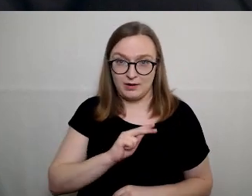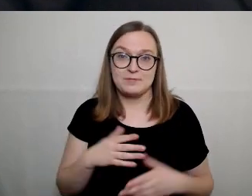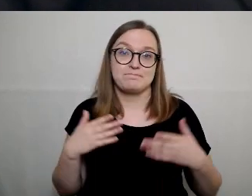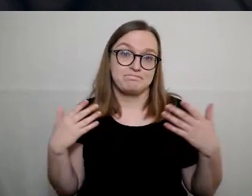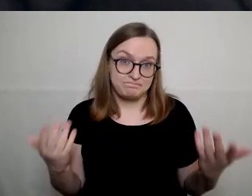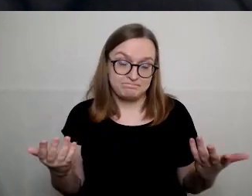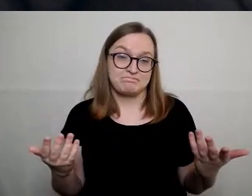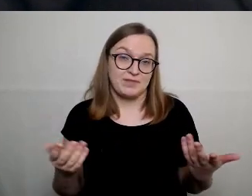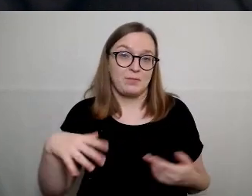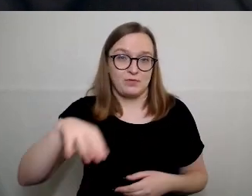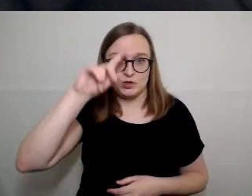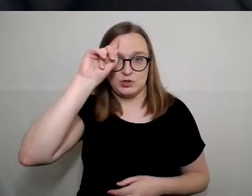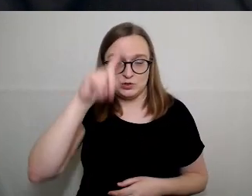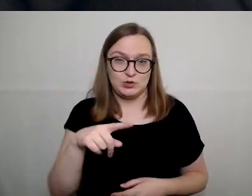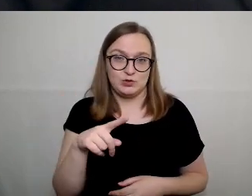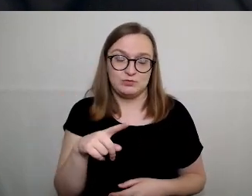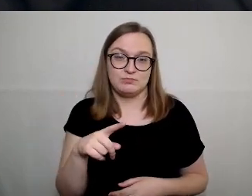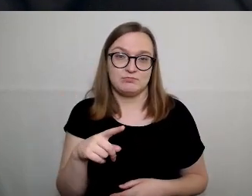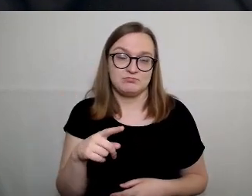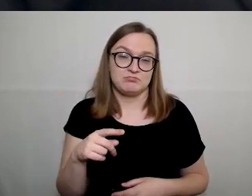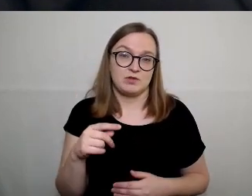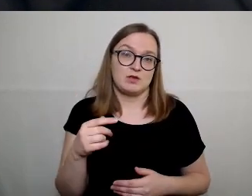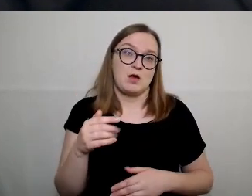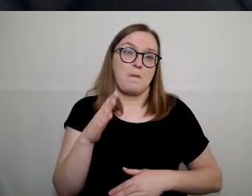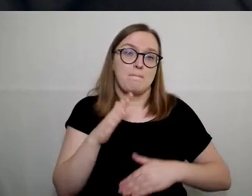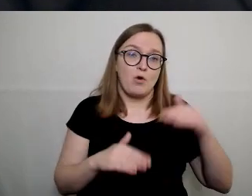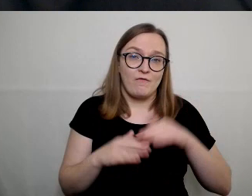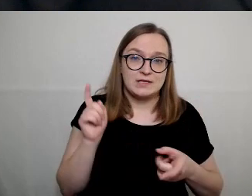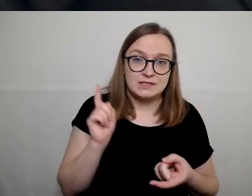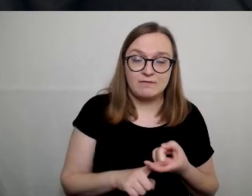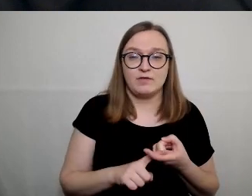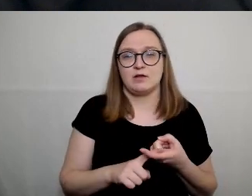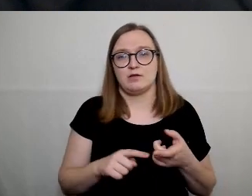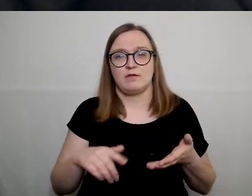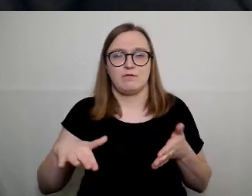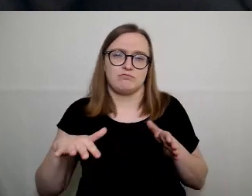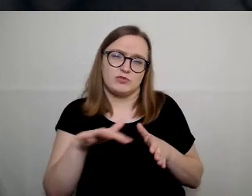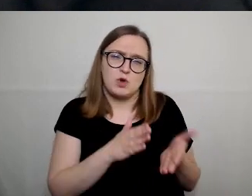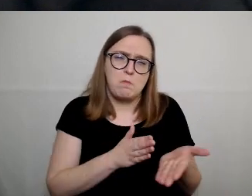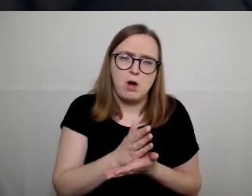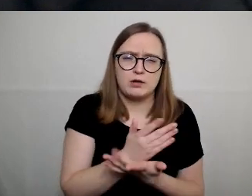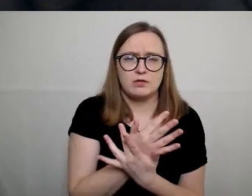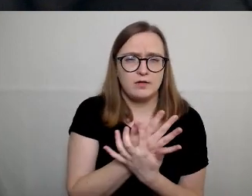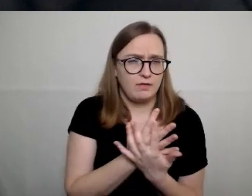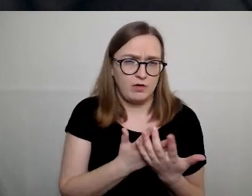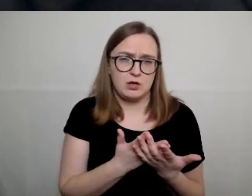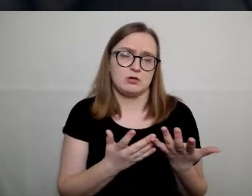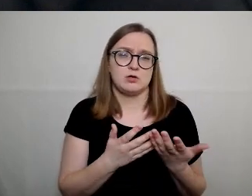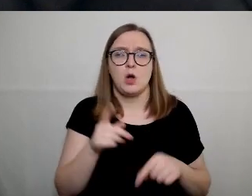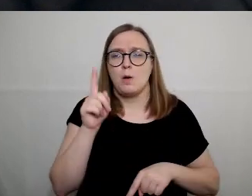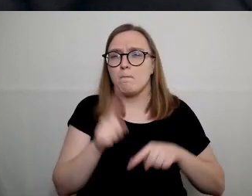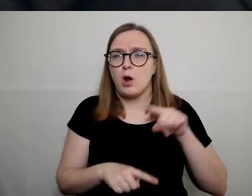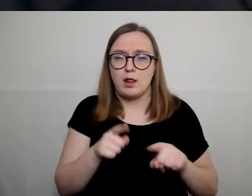kaip žinia, turim subalansuotą tiek profesinės, visuomenės patirties ir politinės